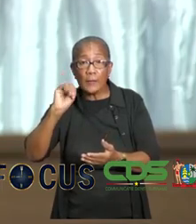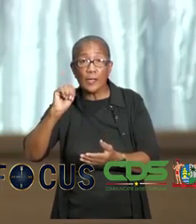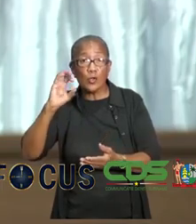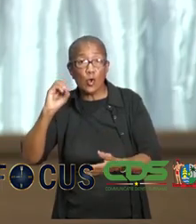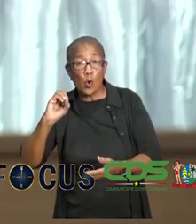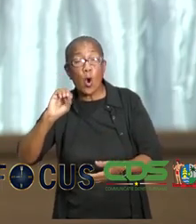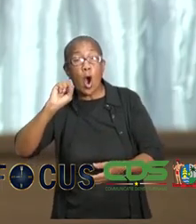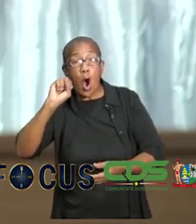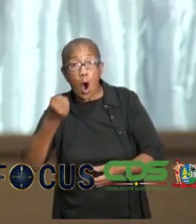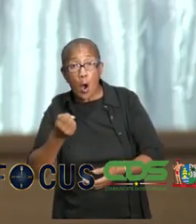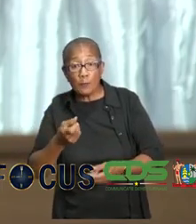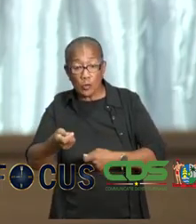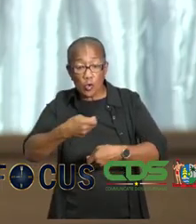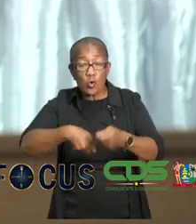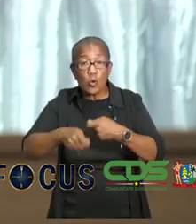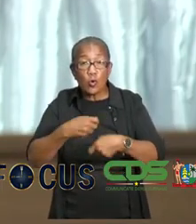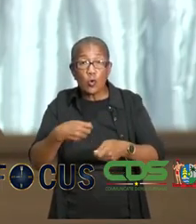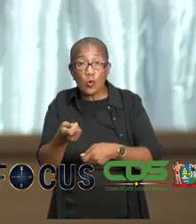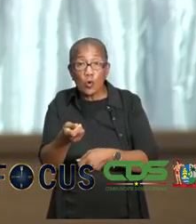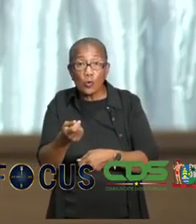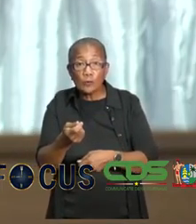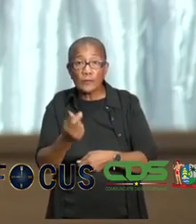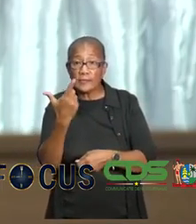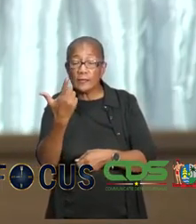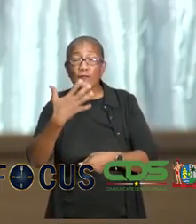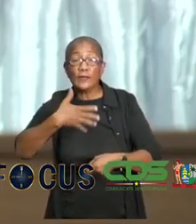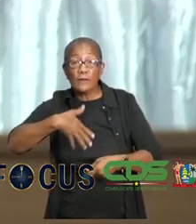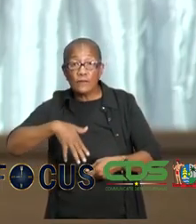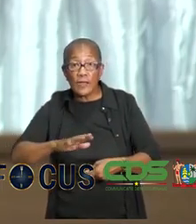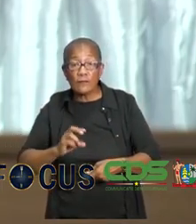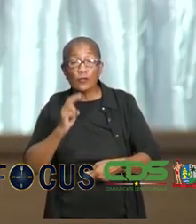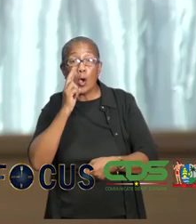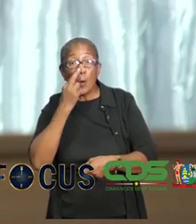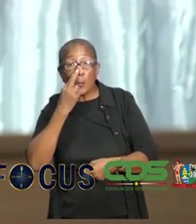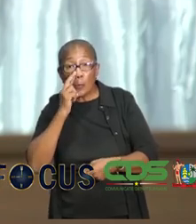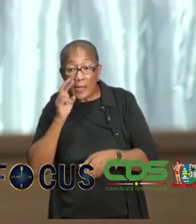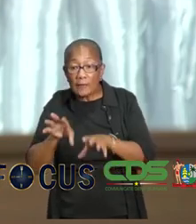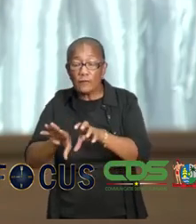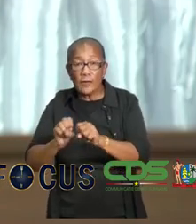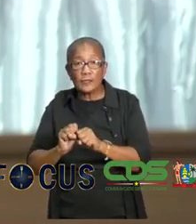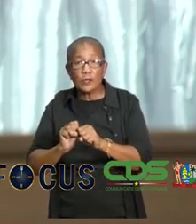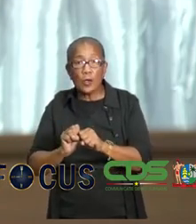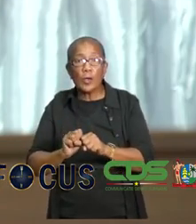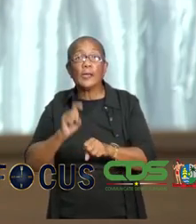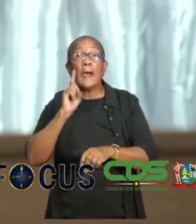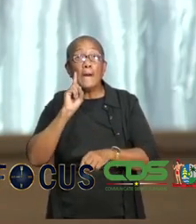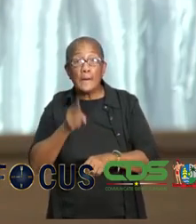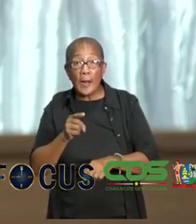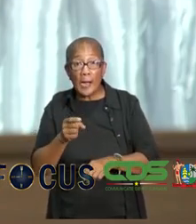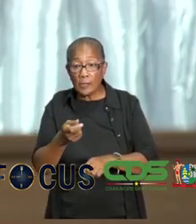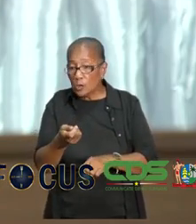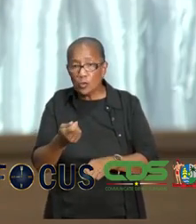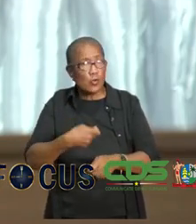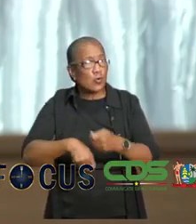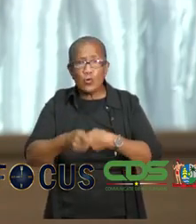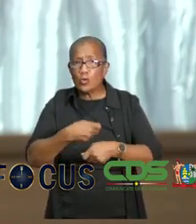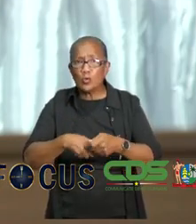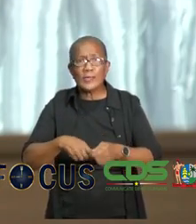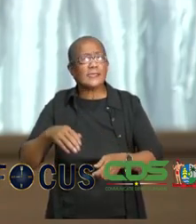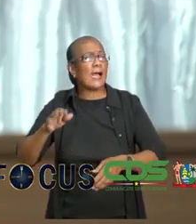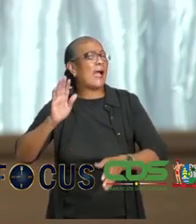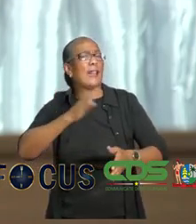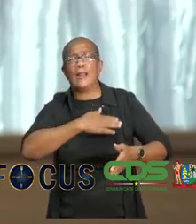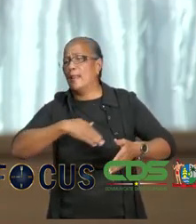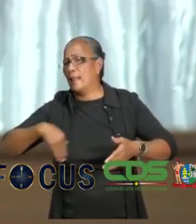57 te proberen in de optiek van de mensen vast te houden, maar die koers was al lang niet meer daar. Ja, dus wat